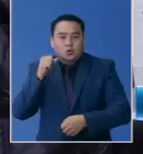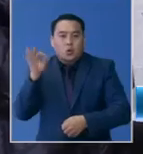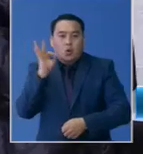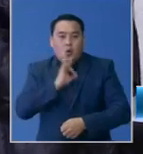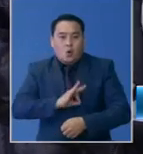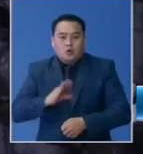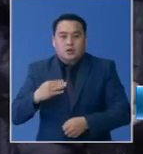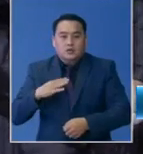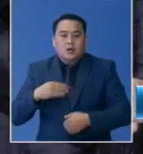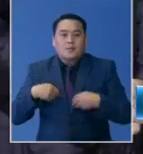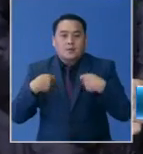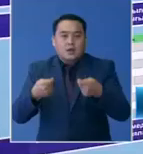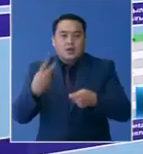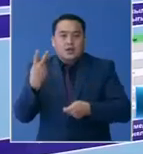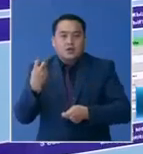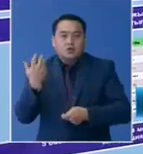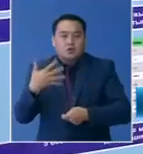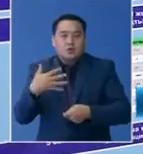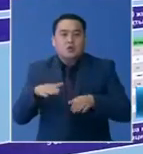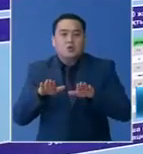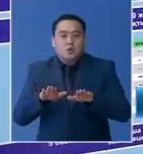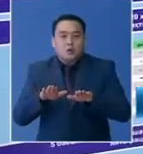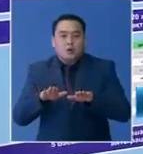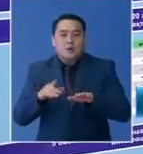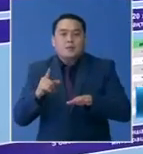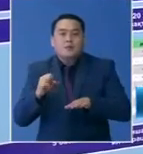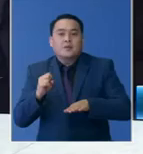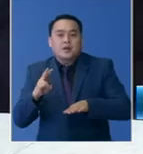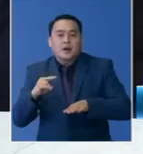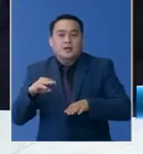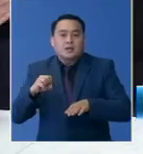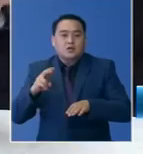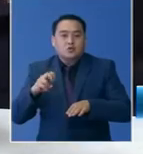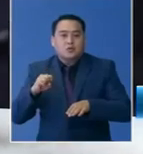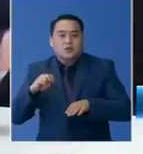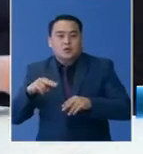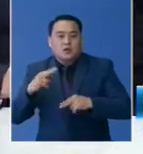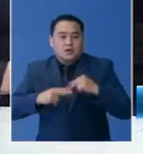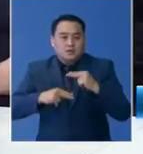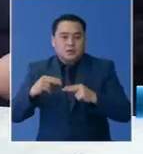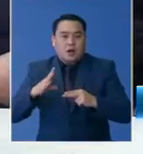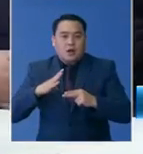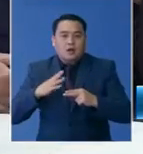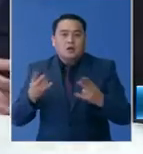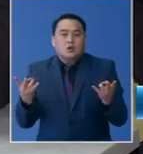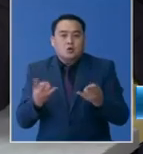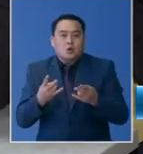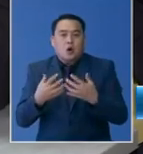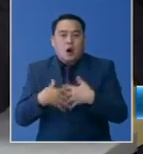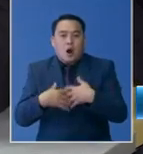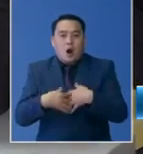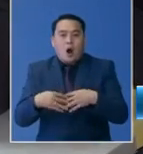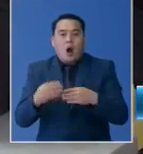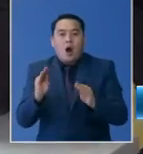қолданысқа берілген 250 орындық, құны 1 миллиард 200 миллион тенге. Медициналық мекеме қажеттеген қондырғылар мен